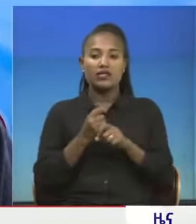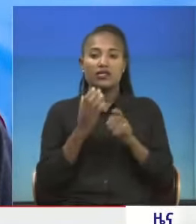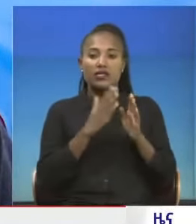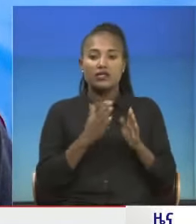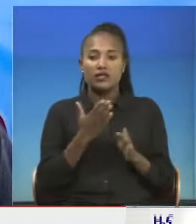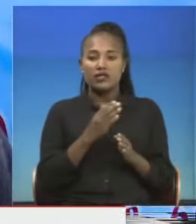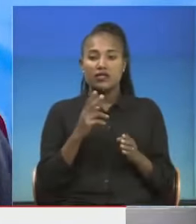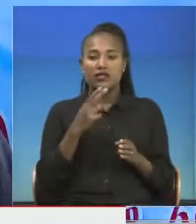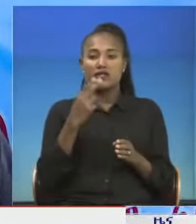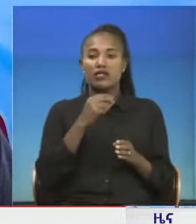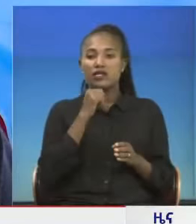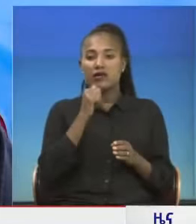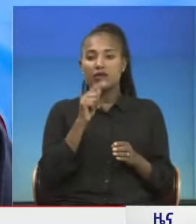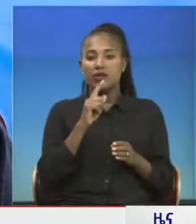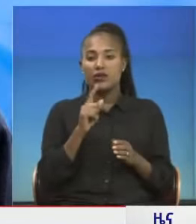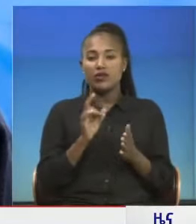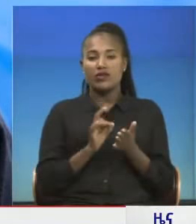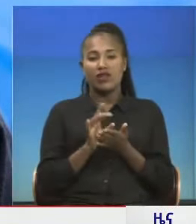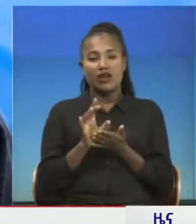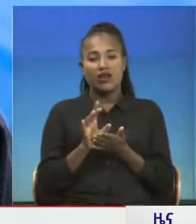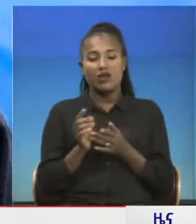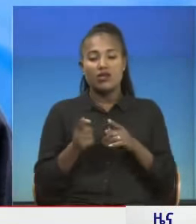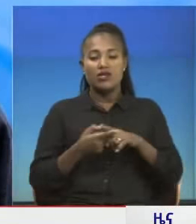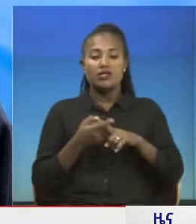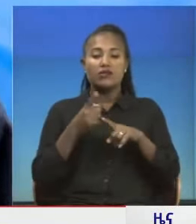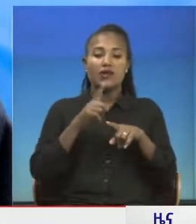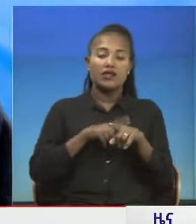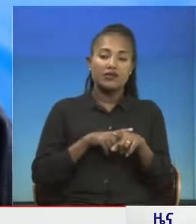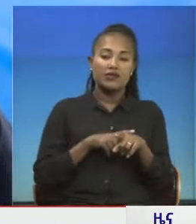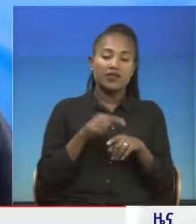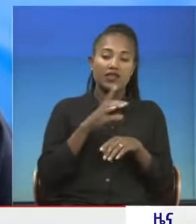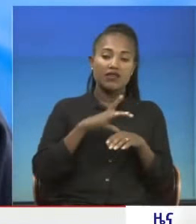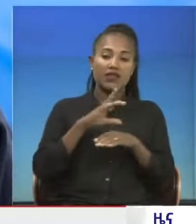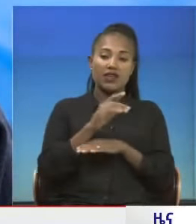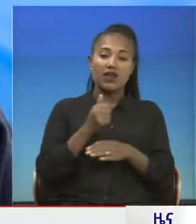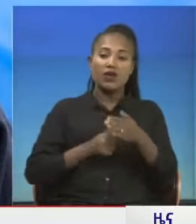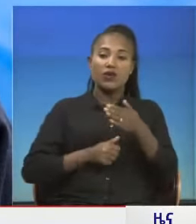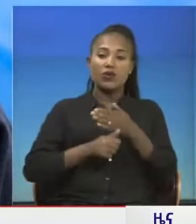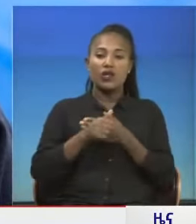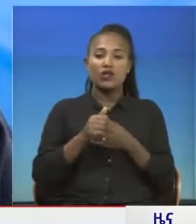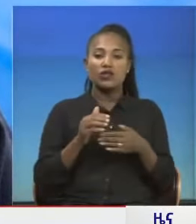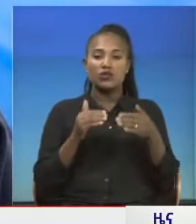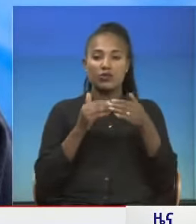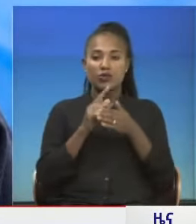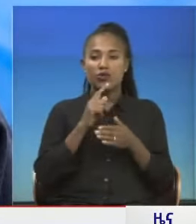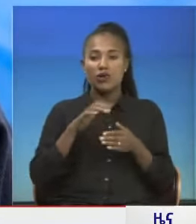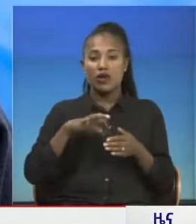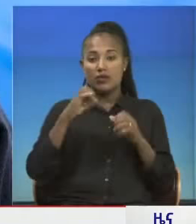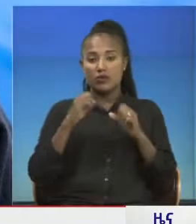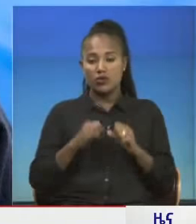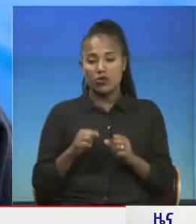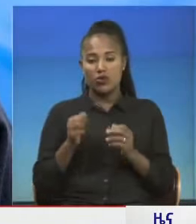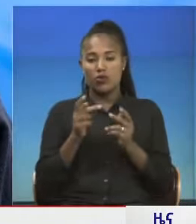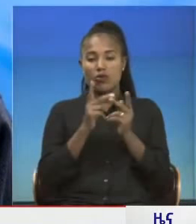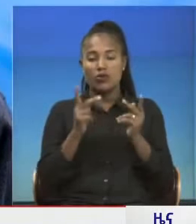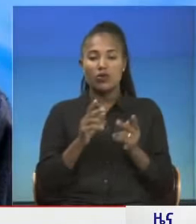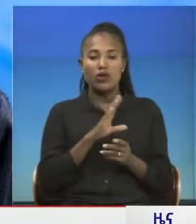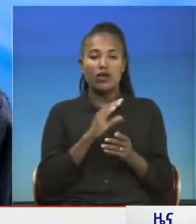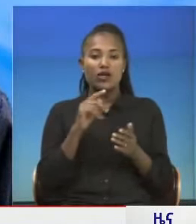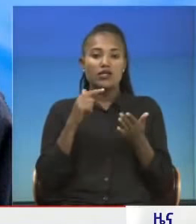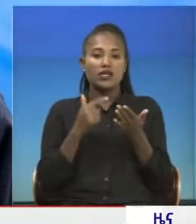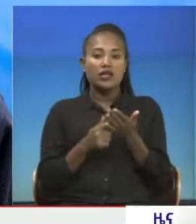ያዘጋጀውን ነገር ሳይጠቀምበት ነው የተፈናቀለው። ሲመለስም ከፍተኛ ጉዳት ደርሶበት ነው ሊያገኝ የሚችለው አካባቢውን